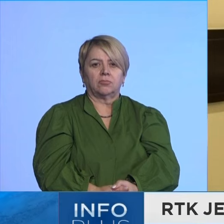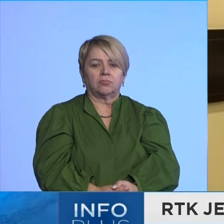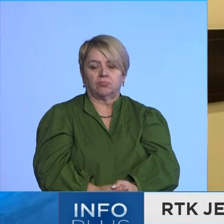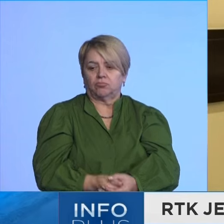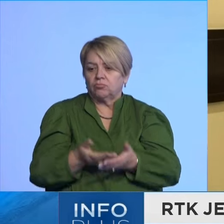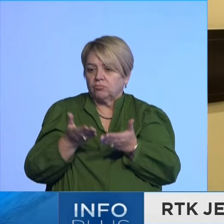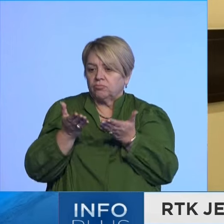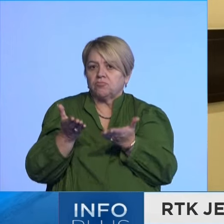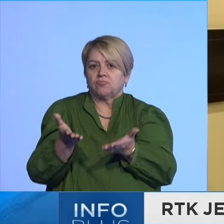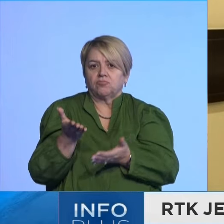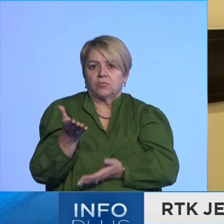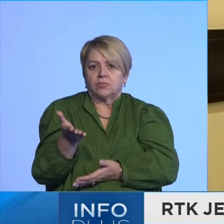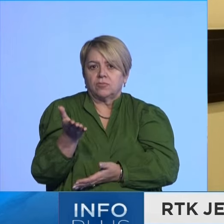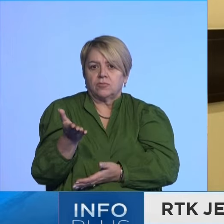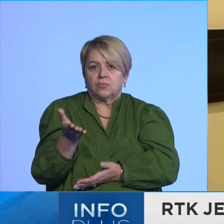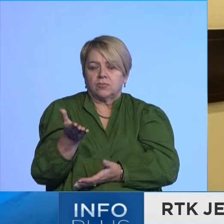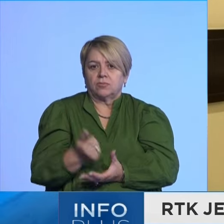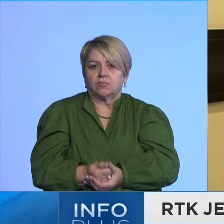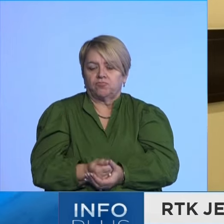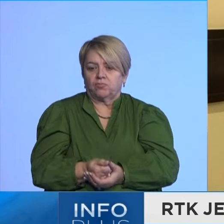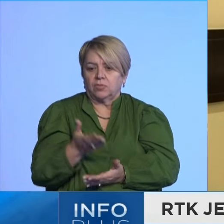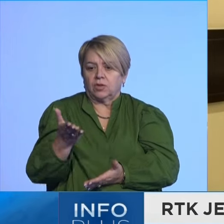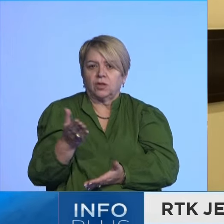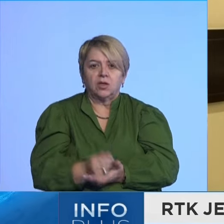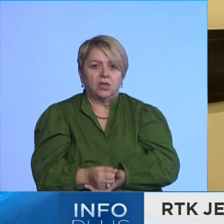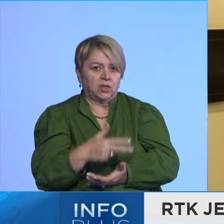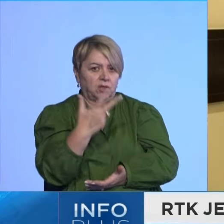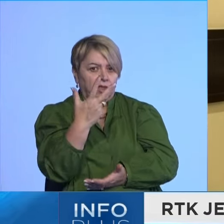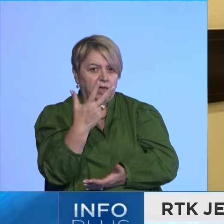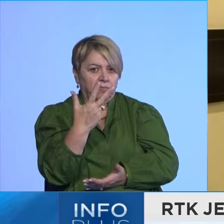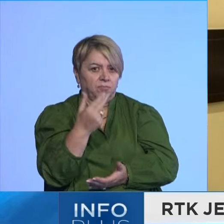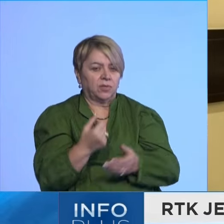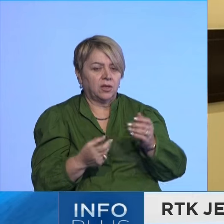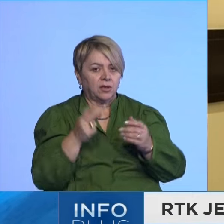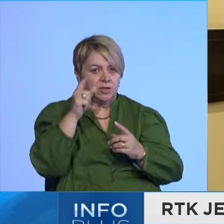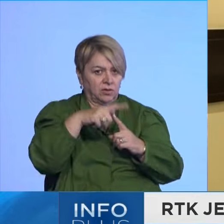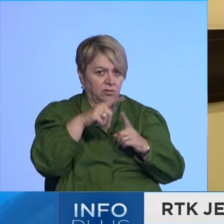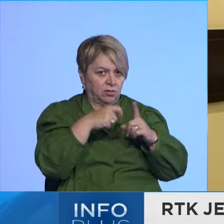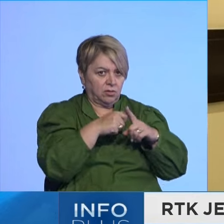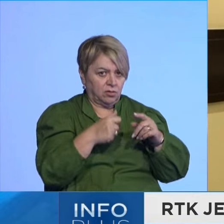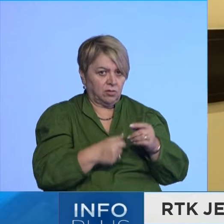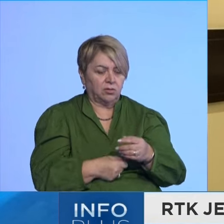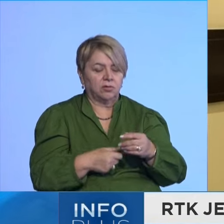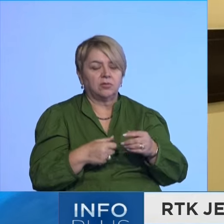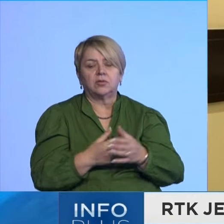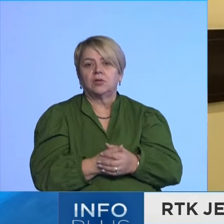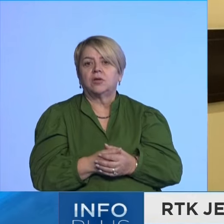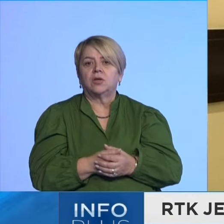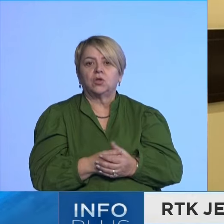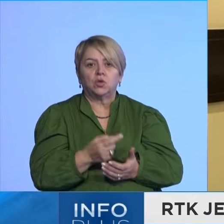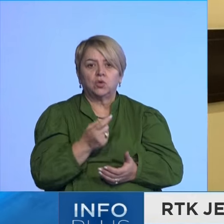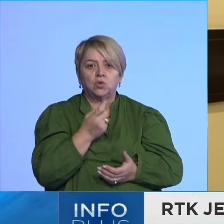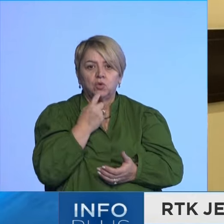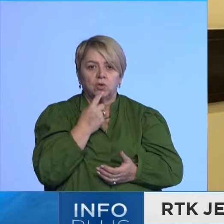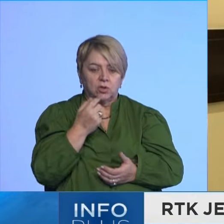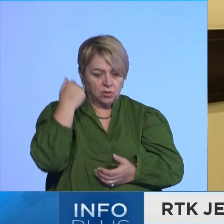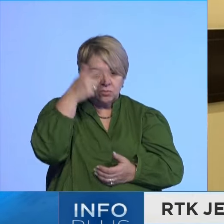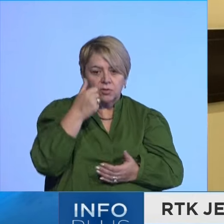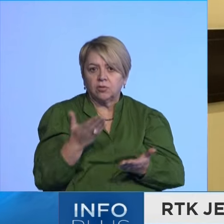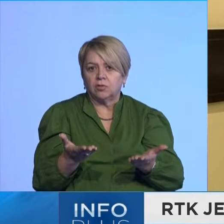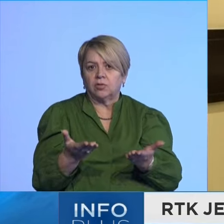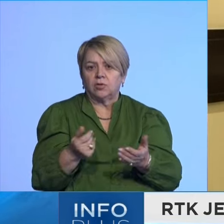Aty, në këto tri kanale që i kemi të gjuhës me gjuhën Shqipe, ne nuk